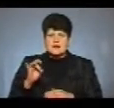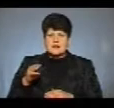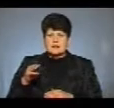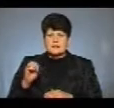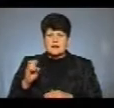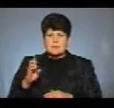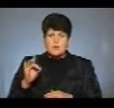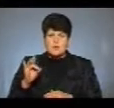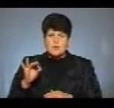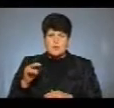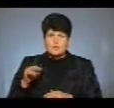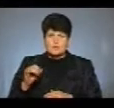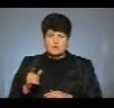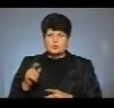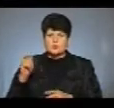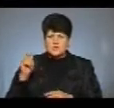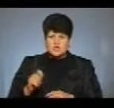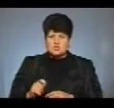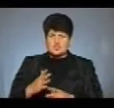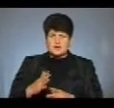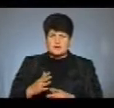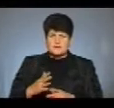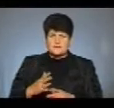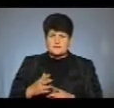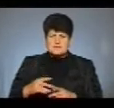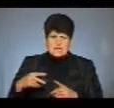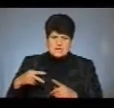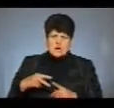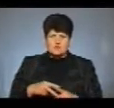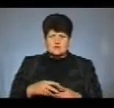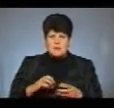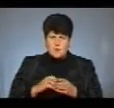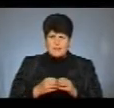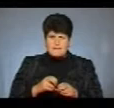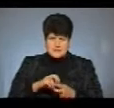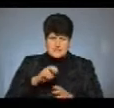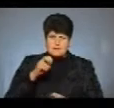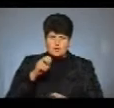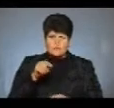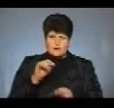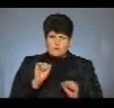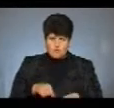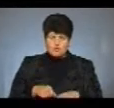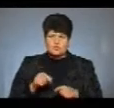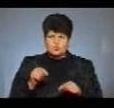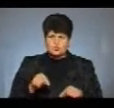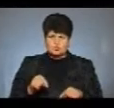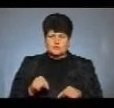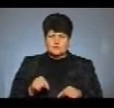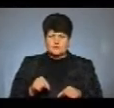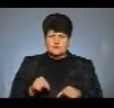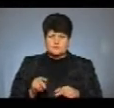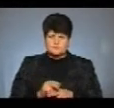хто приїжджає там після бронежилетів, після нагрузки проблеми з хребтом, то він зможе проходити сеанс